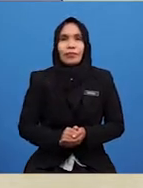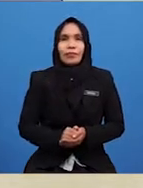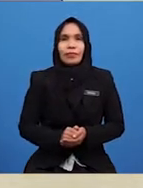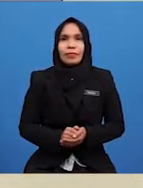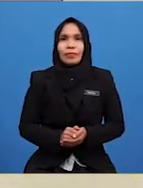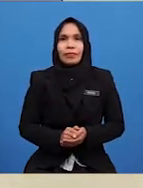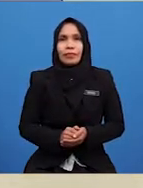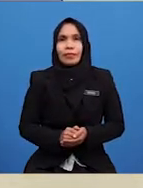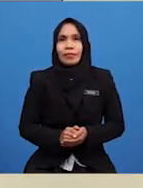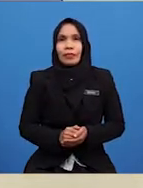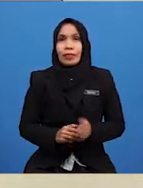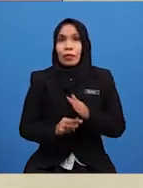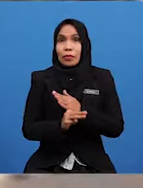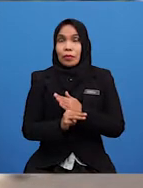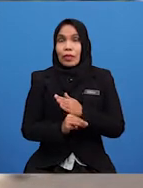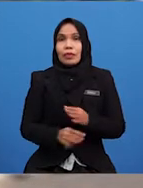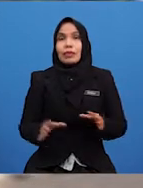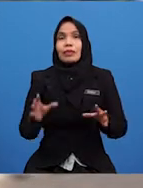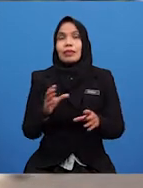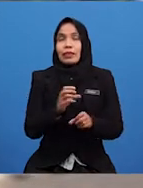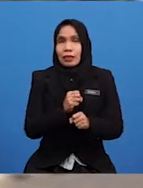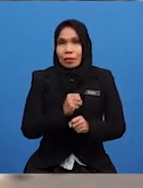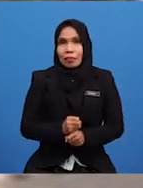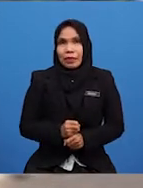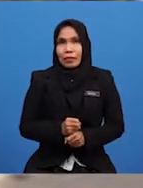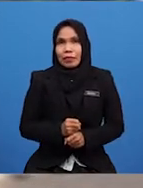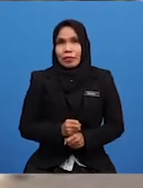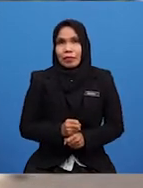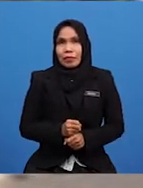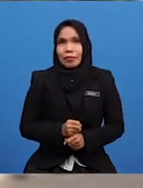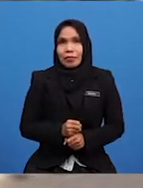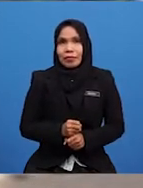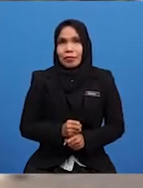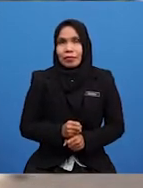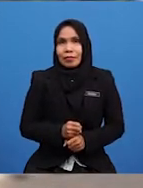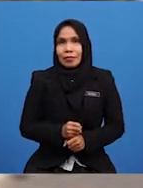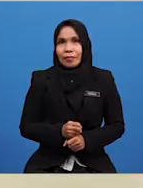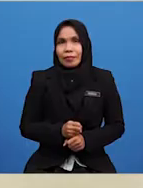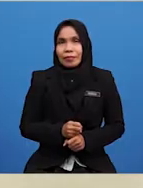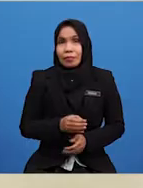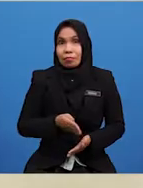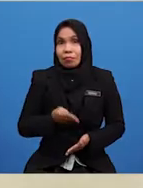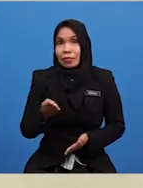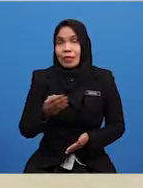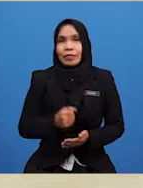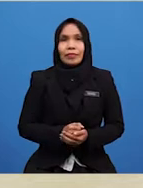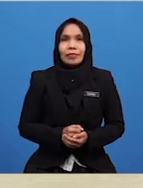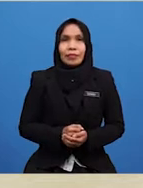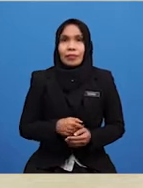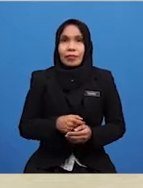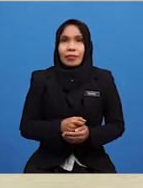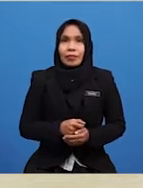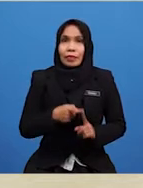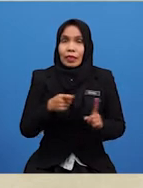bahan makanan daripada Siam serta dapat menjamin keselamatannya. Akhir sekali, hubungan Melaka